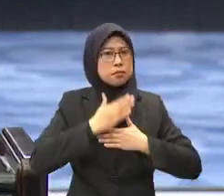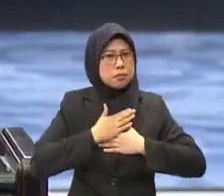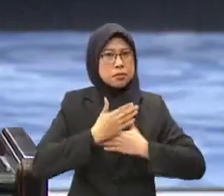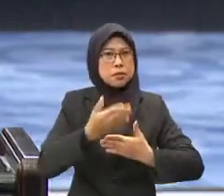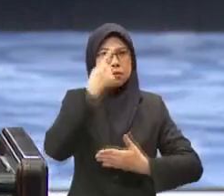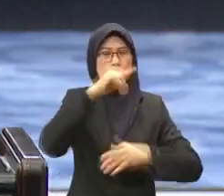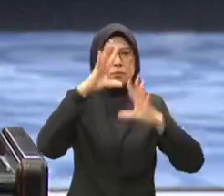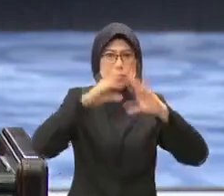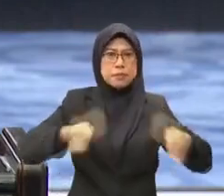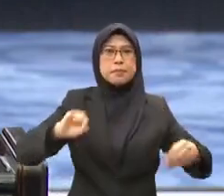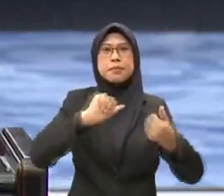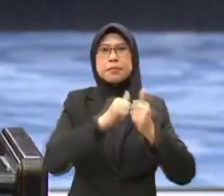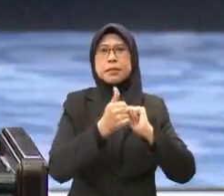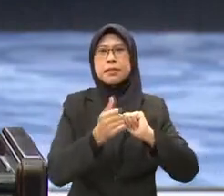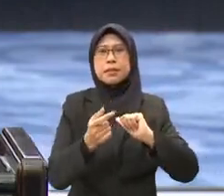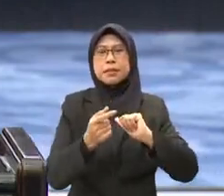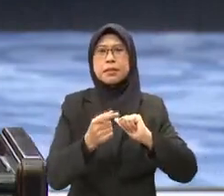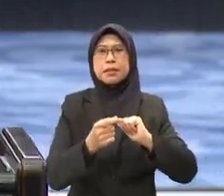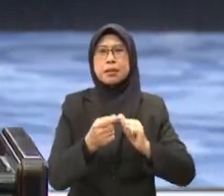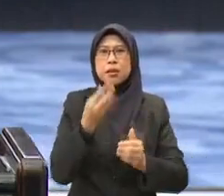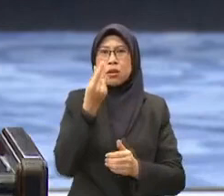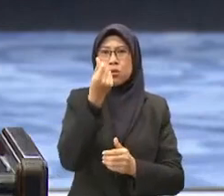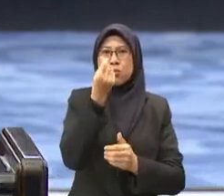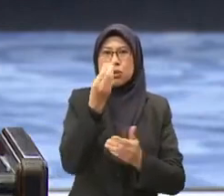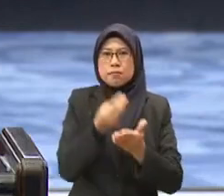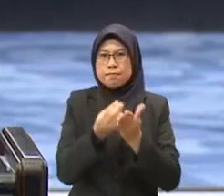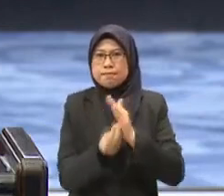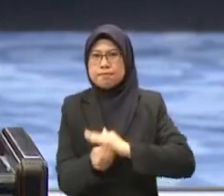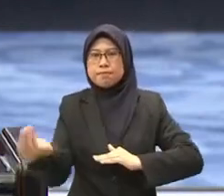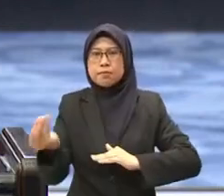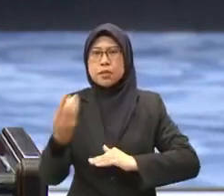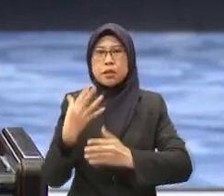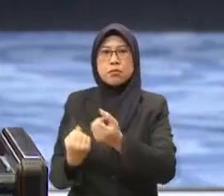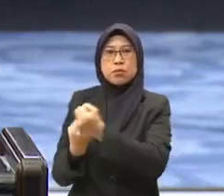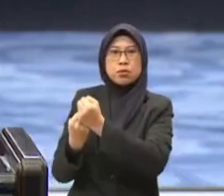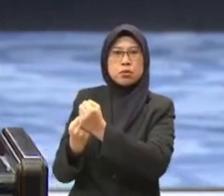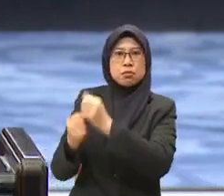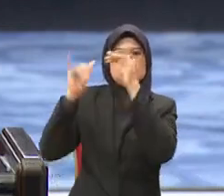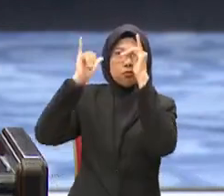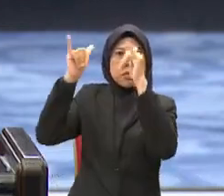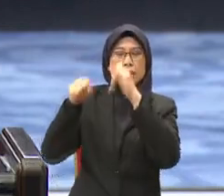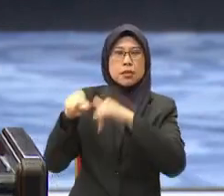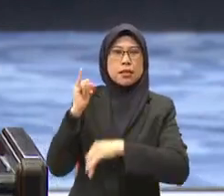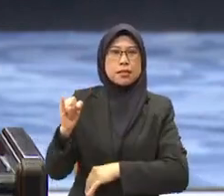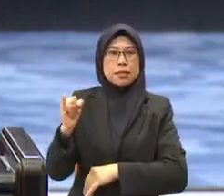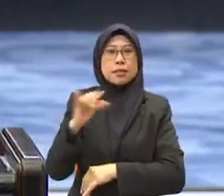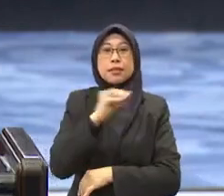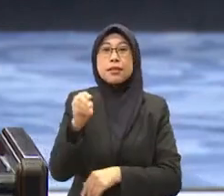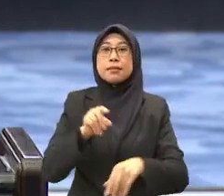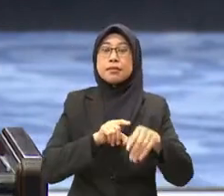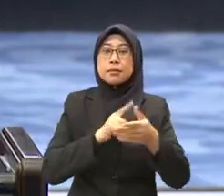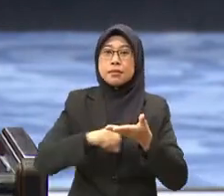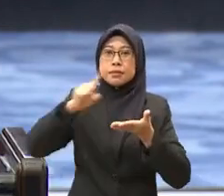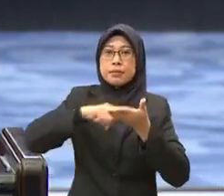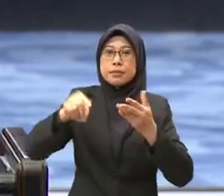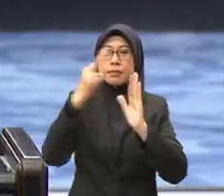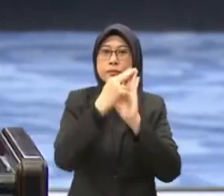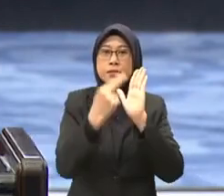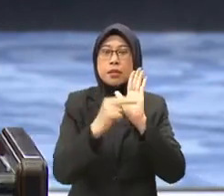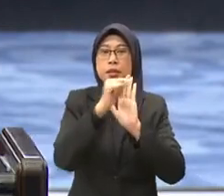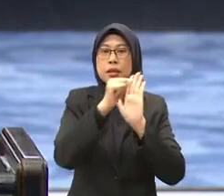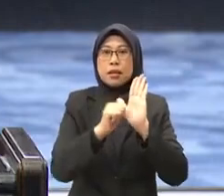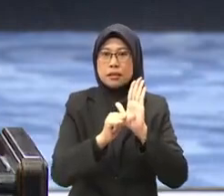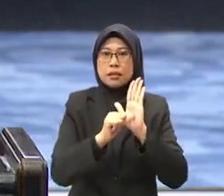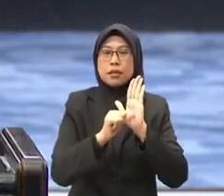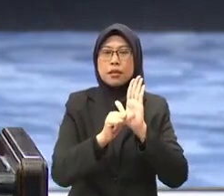dalam menangi isu pengubalan Wang haram dan pembayaan keganasan selaras dengan itu semakan perundangan akta